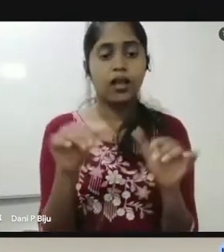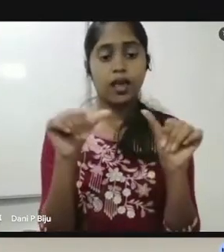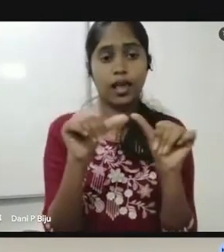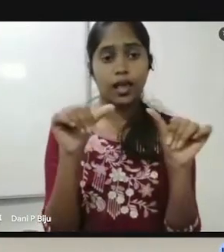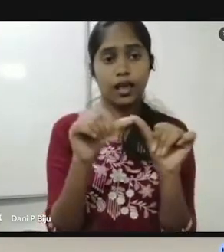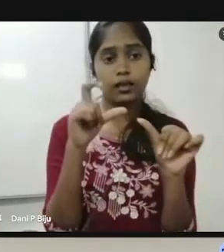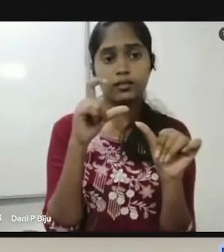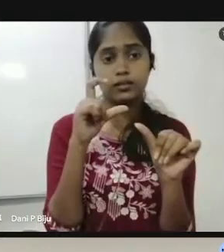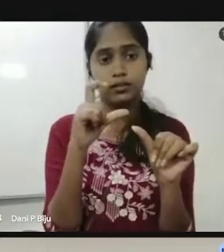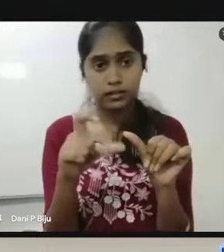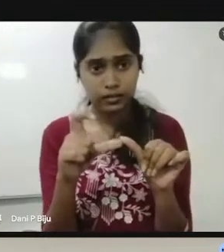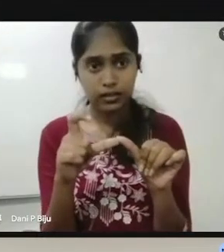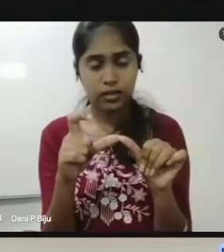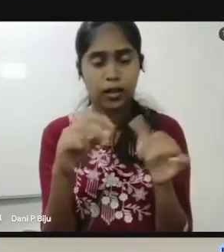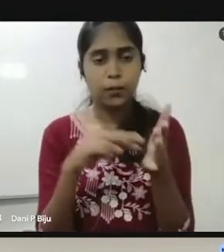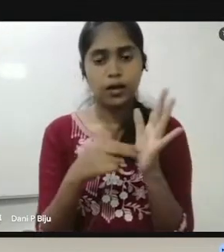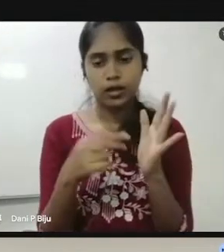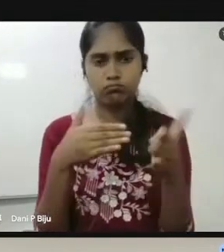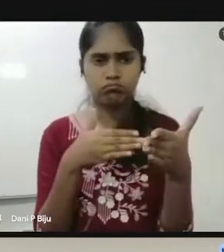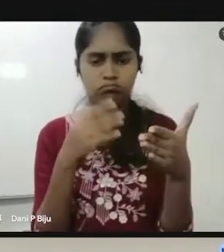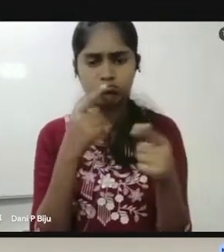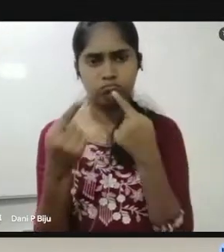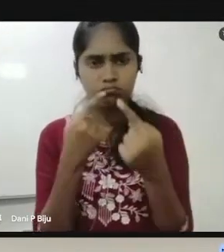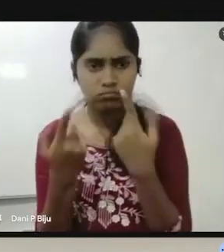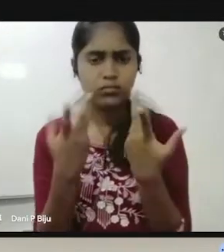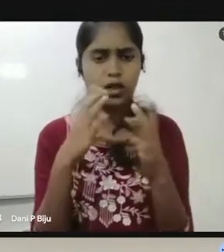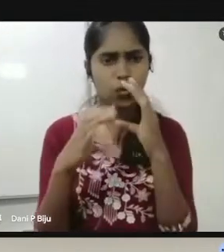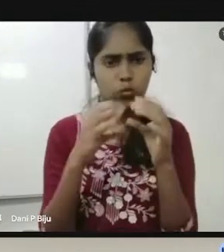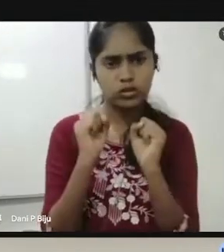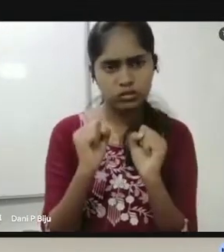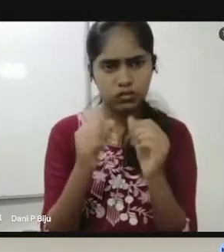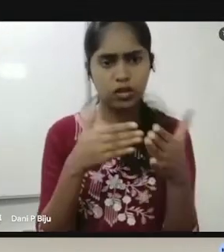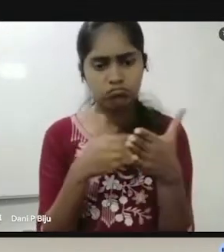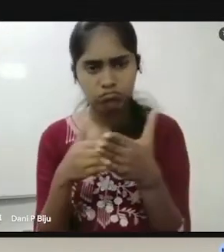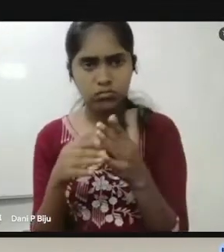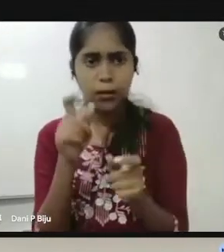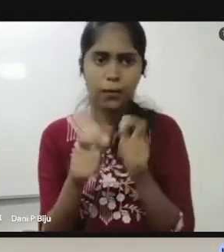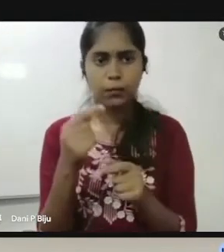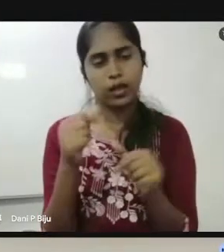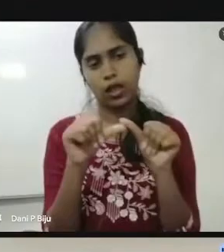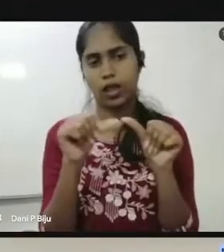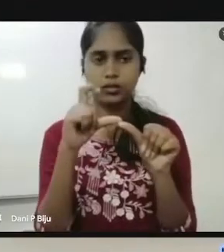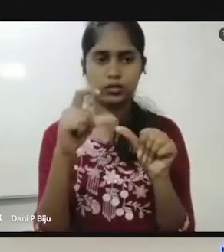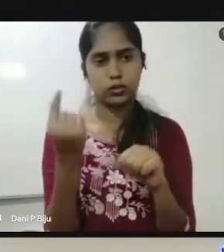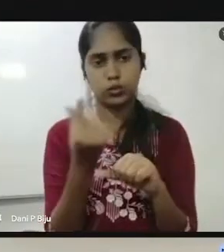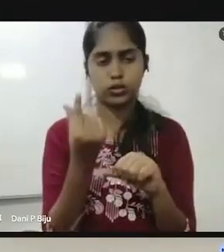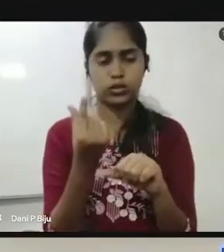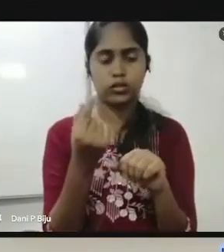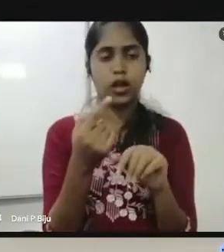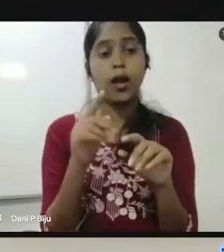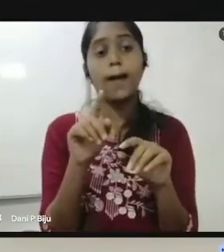പറ്റാത്ത ഒരാൾക്ക് എന്തായാലും ഇത് ഉപയോഗിക്കാം എന്നുള്ളത് നിങ്ങൾക്ക് മനസ്സിലായി കാണും. പക്ഷെ അതിലുപരി ഇപ്പൊ ആശയവിനിമയം നടത്തുന്ന ഒരു കുഞ്ഞാണെങ്കിലും അല്ലെ